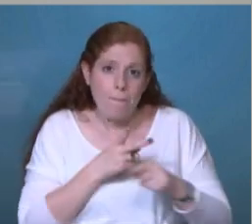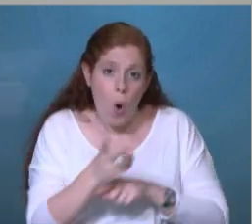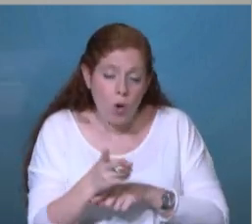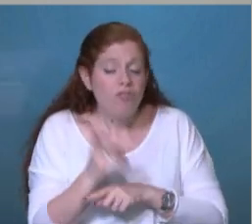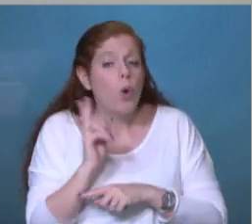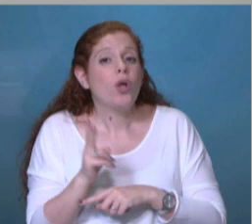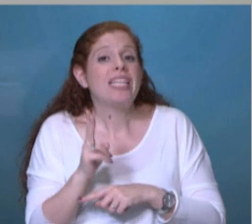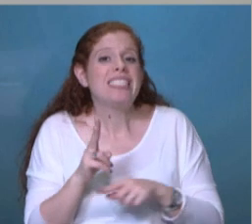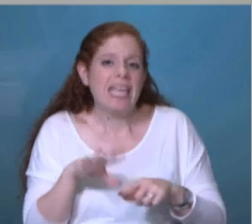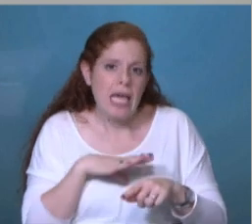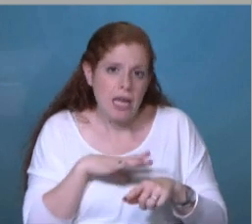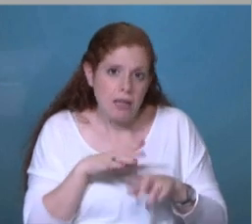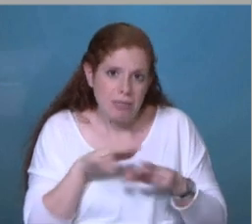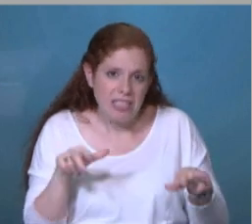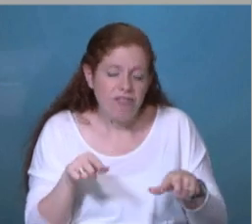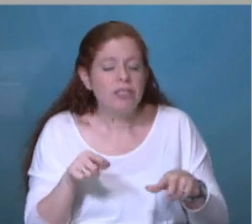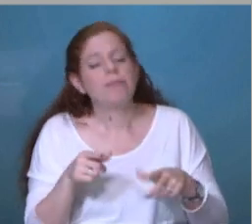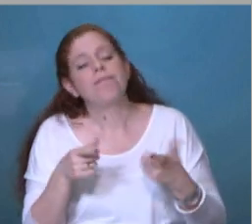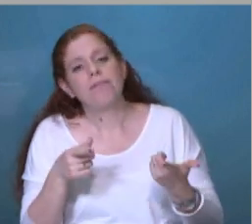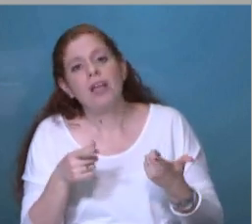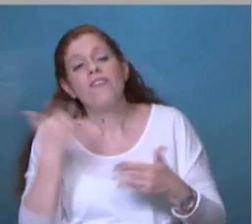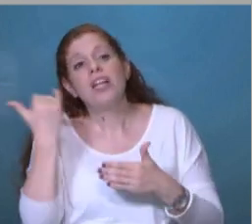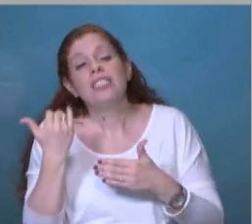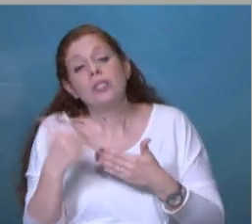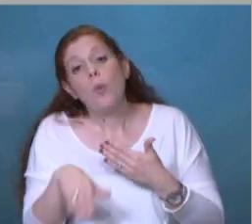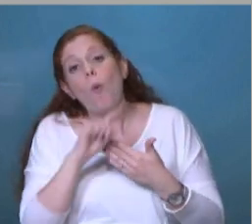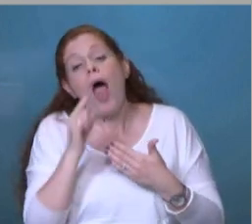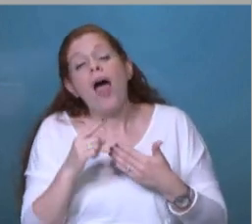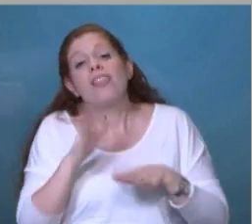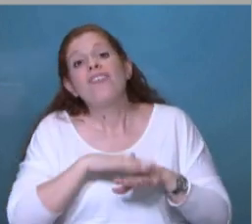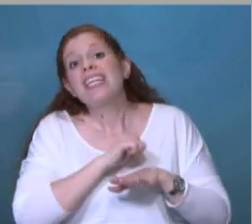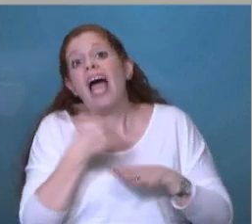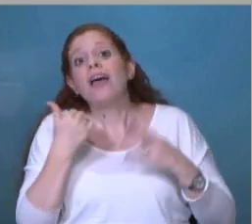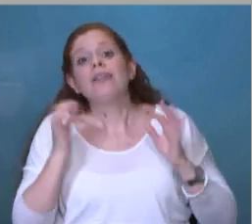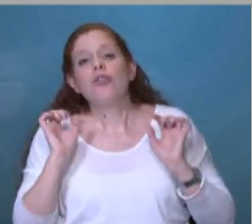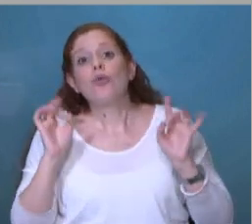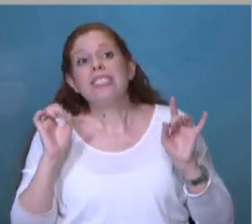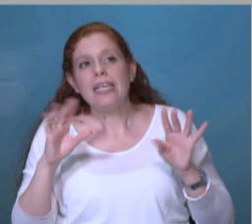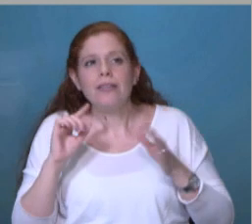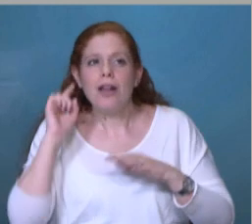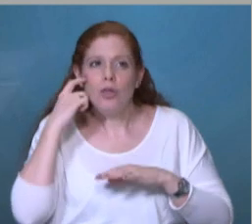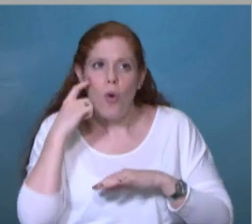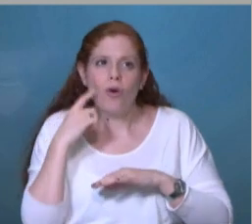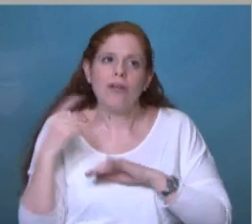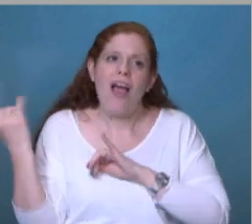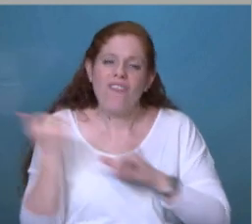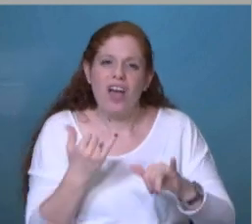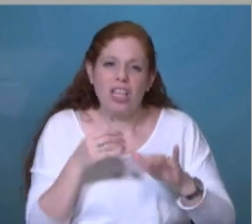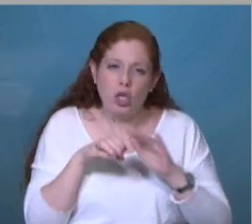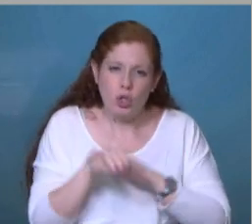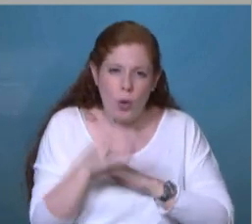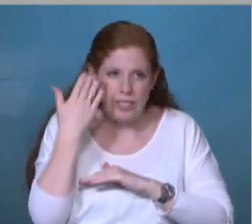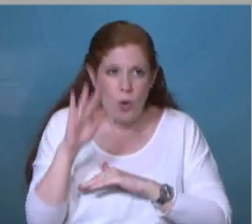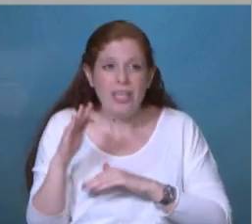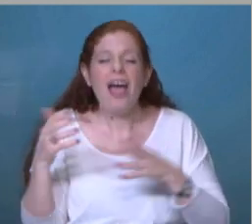את המהלך. ולסיום דוריה, אולי התפקיד הכי נוצץ, לדאוג להבאת השקעות זרות. חברת אינטל כבר הודיעה על